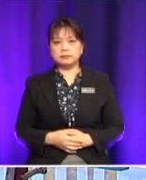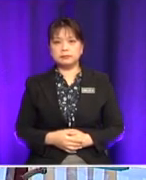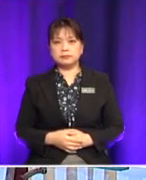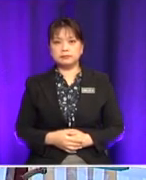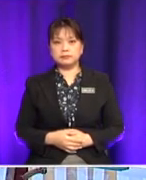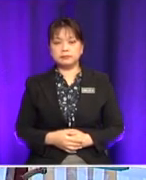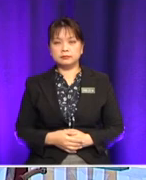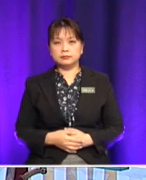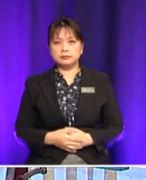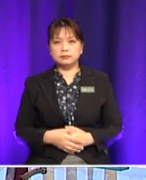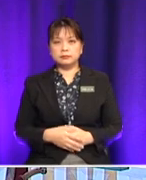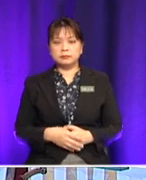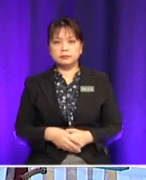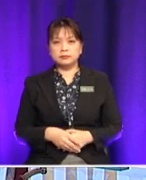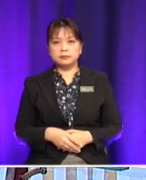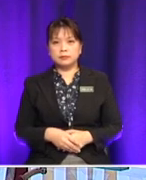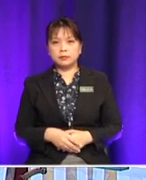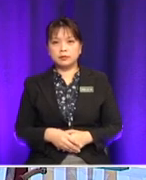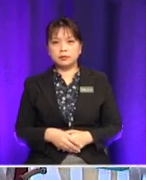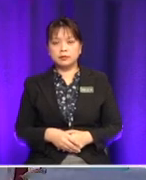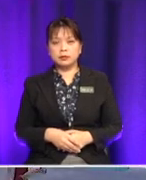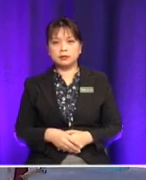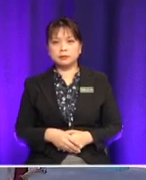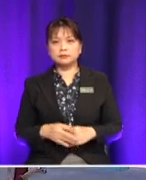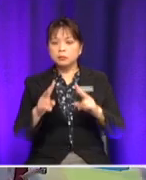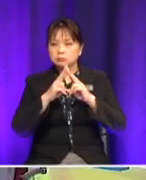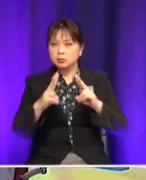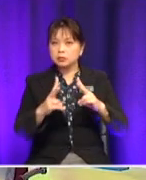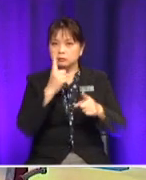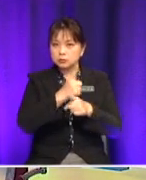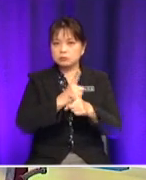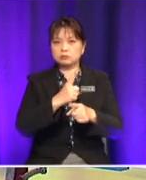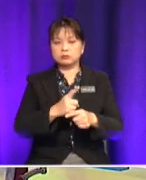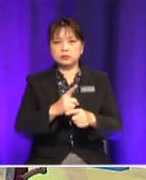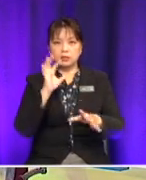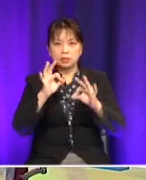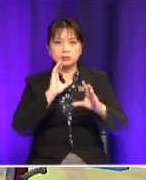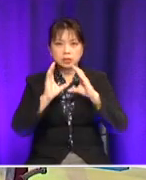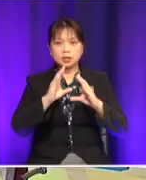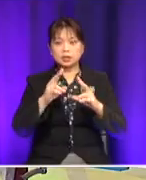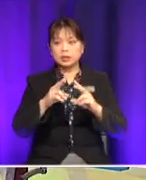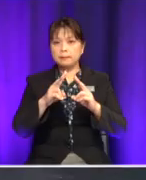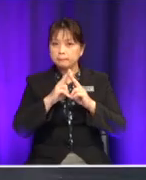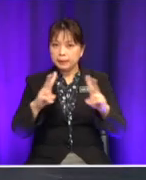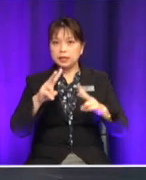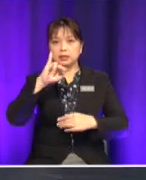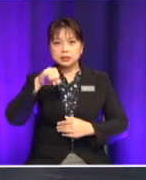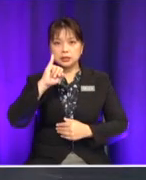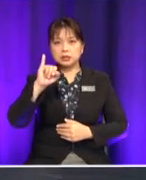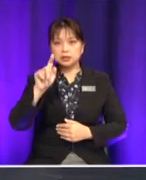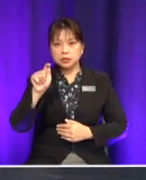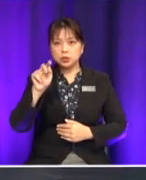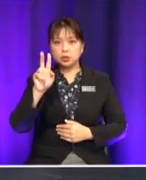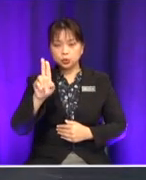Jadi maksudnya adalah yang paling tepat macam pembaris pembaris boleh baca hingga